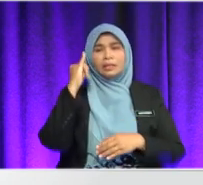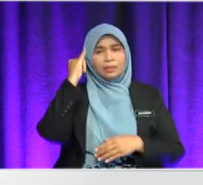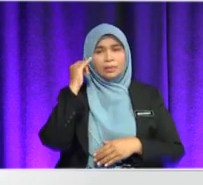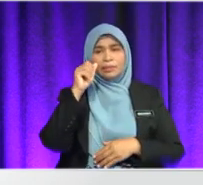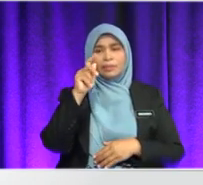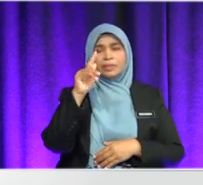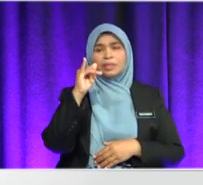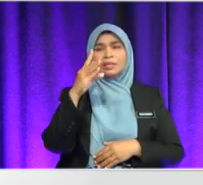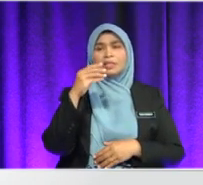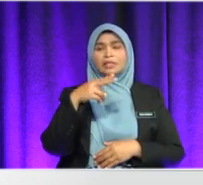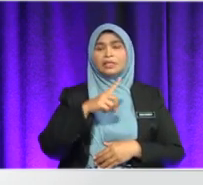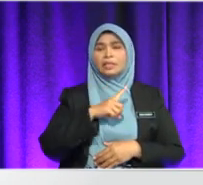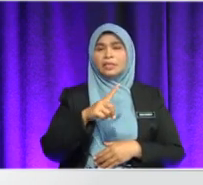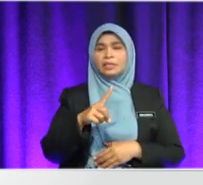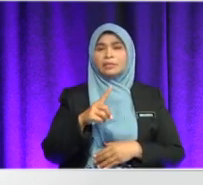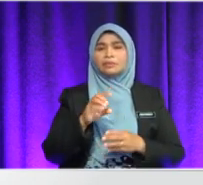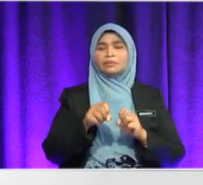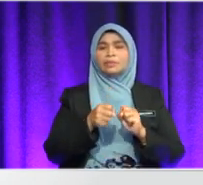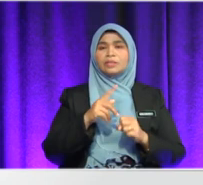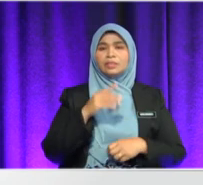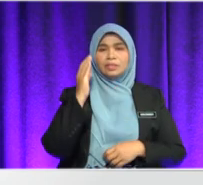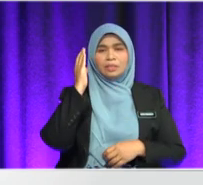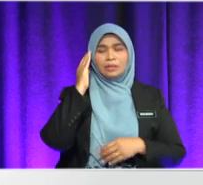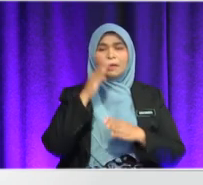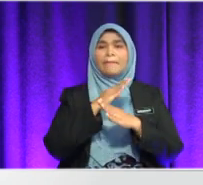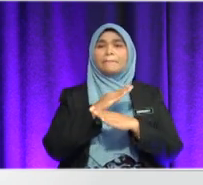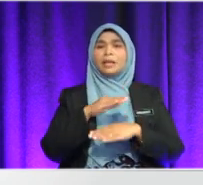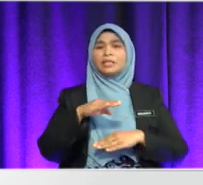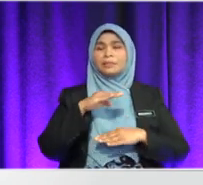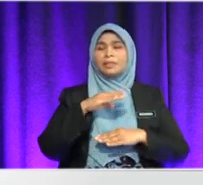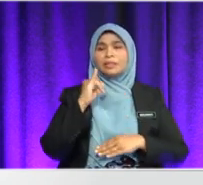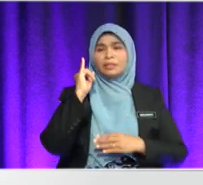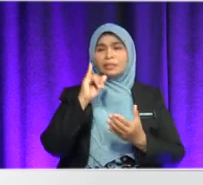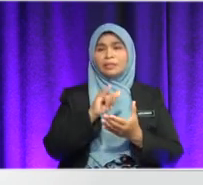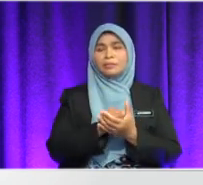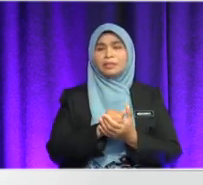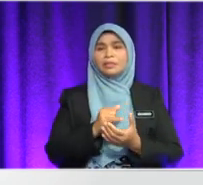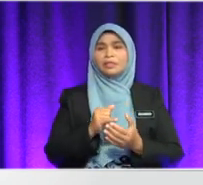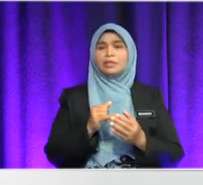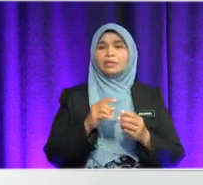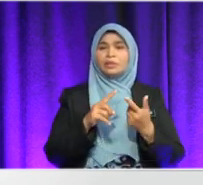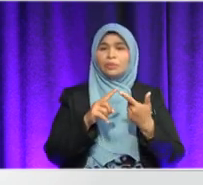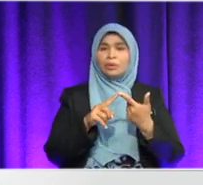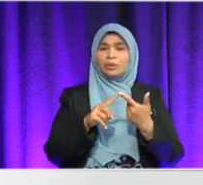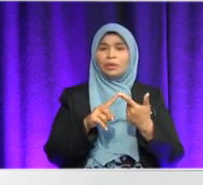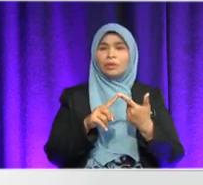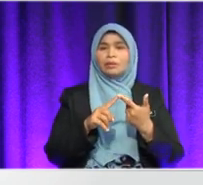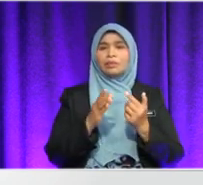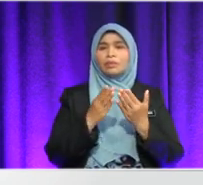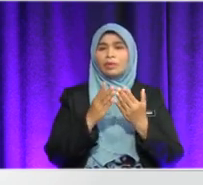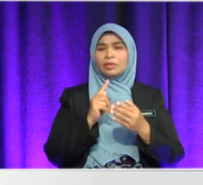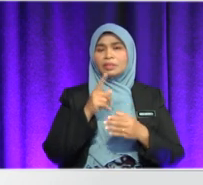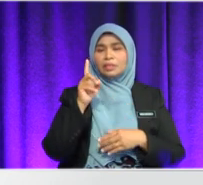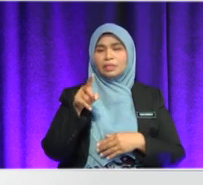dapat mendalami batas-batas iman dan kufur yang keduanya ialah berdoa Kita hendaklah berdoa dan memohon